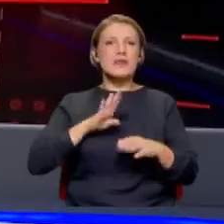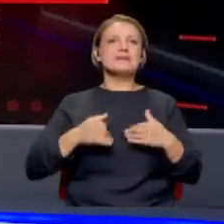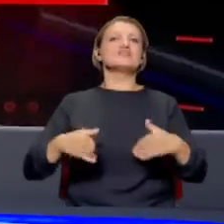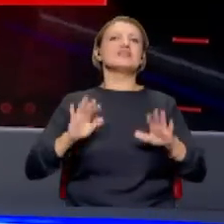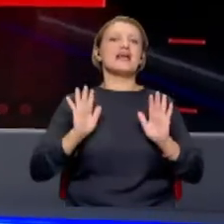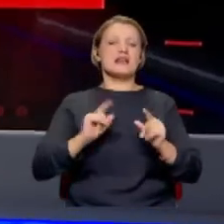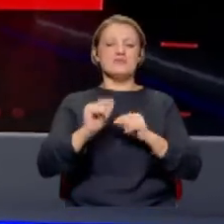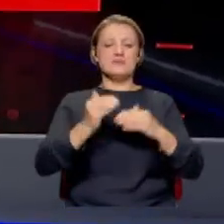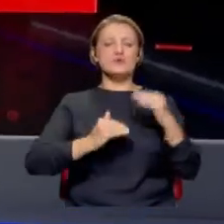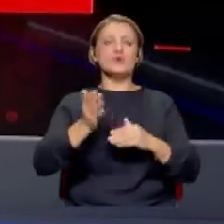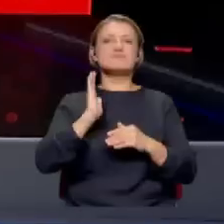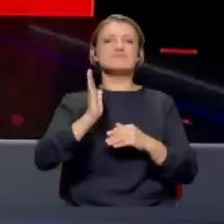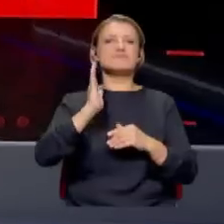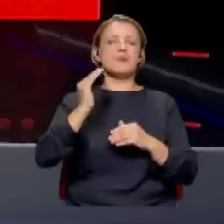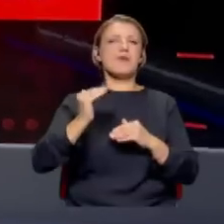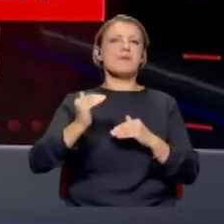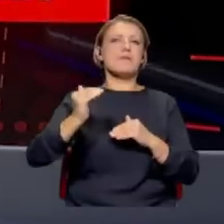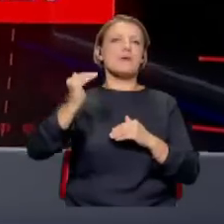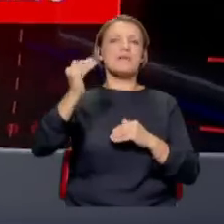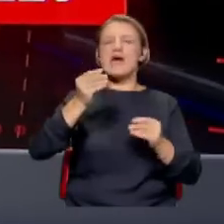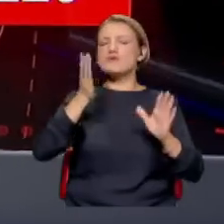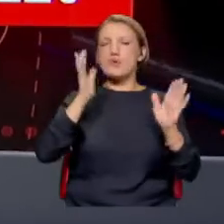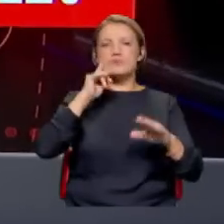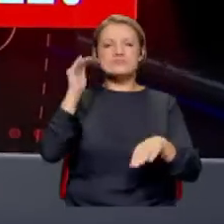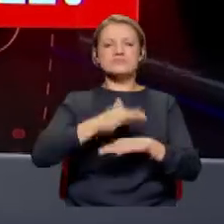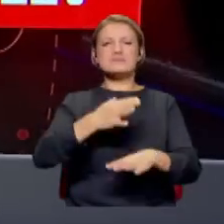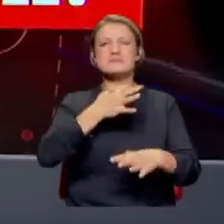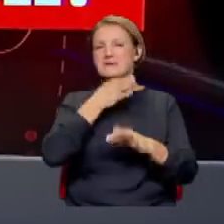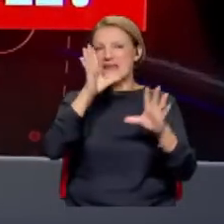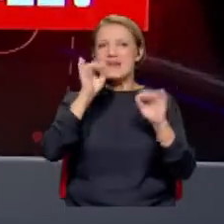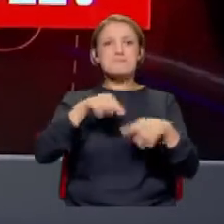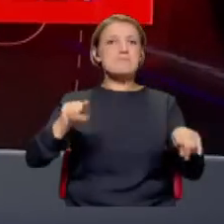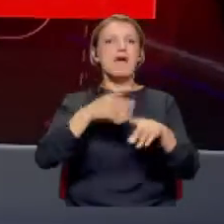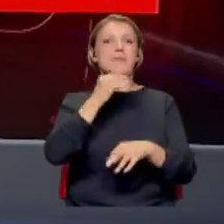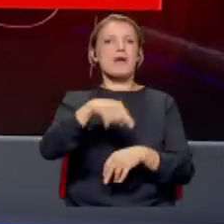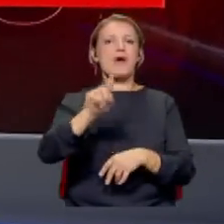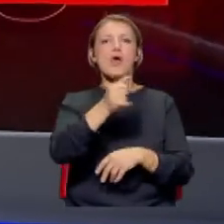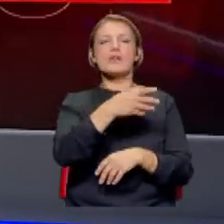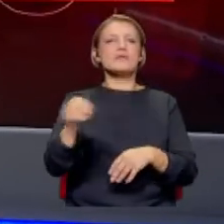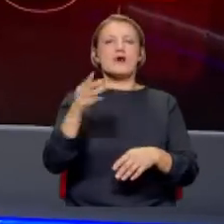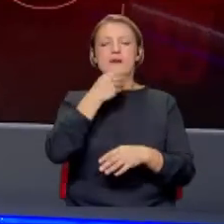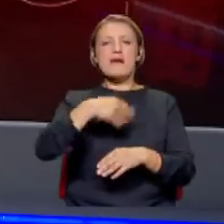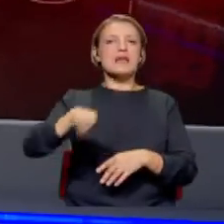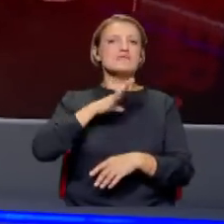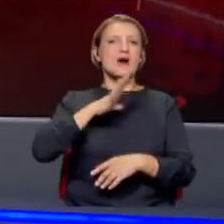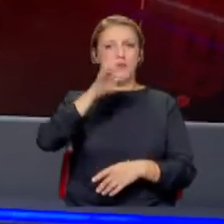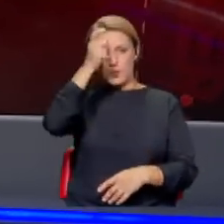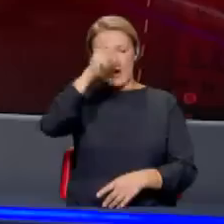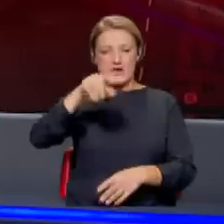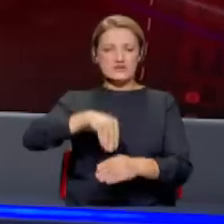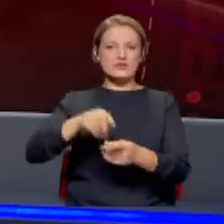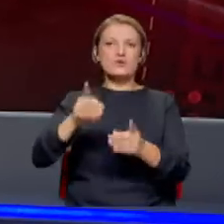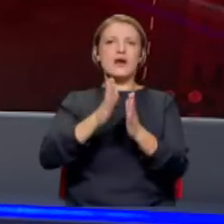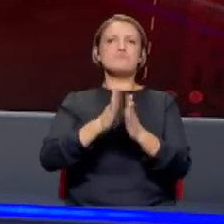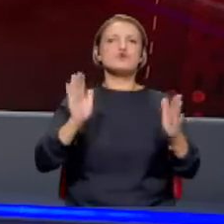değil. Enflasyon giderek tırmanıyor ama en çok mağdur olan kesim kimler? Emekliler. 16 milyon emekli var Türkiye'de.